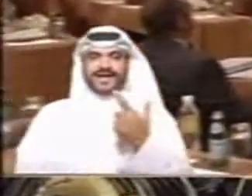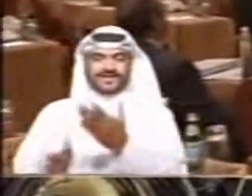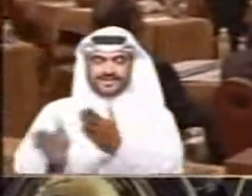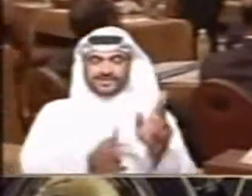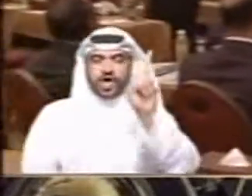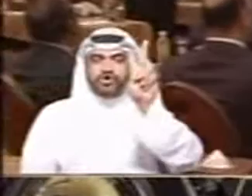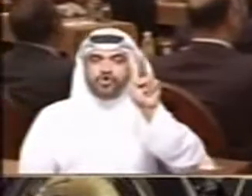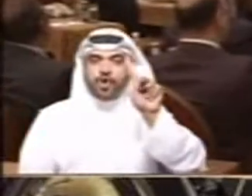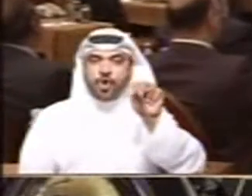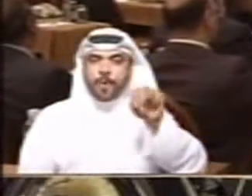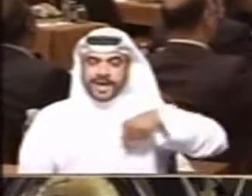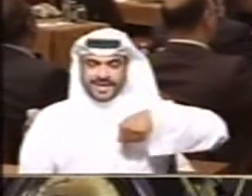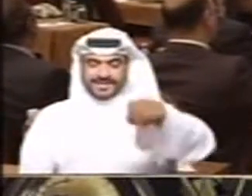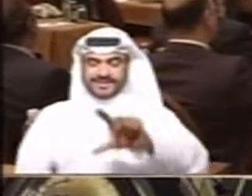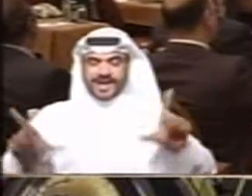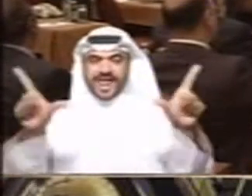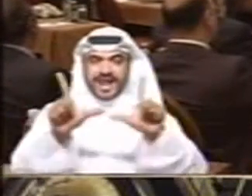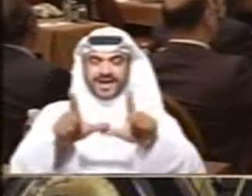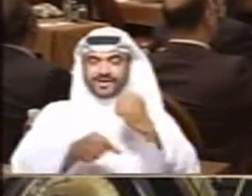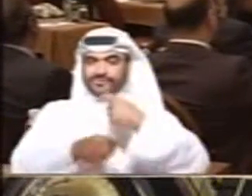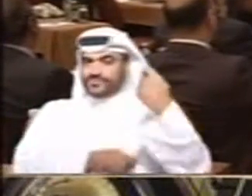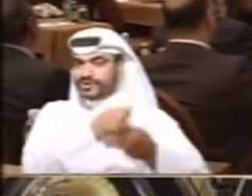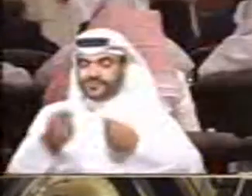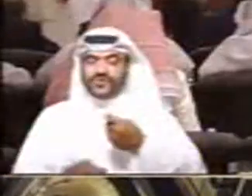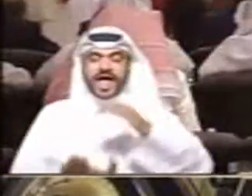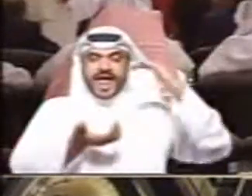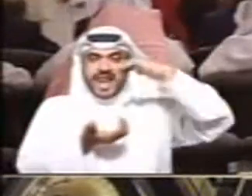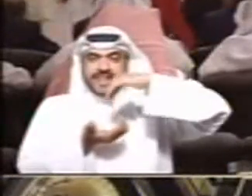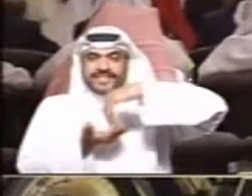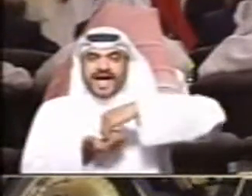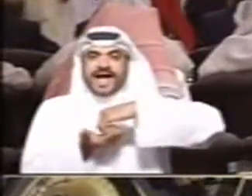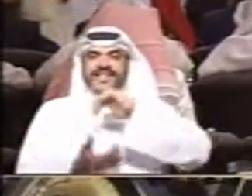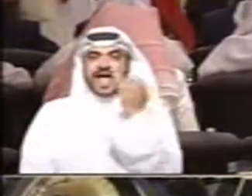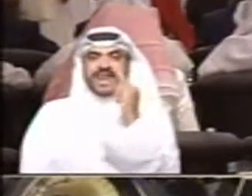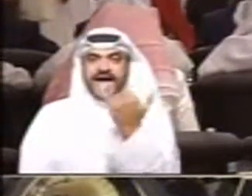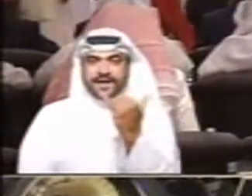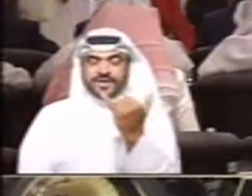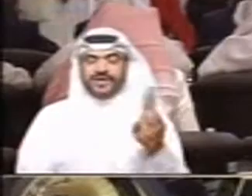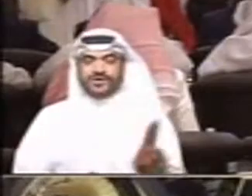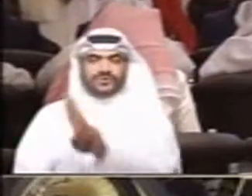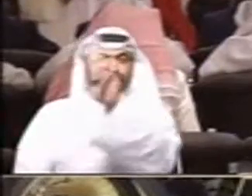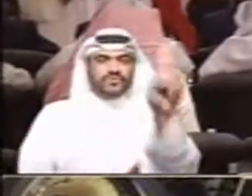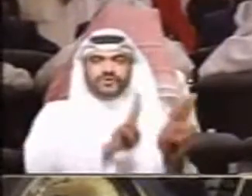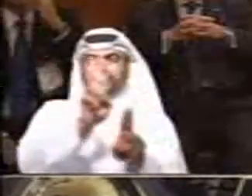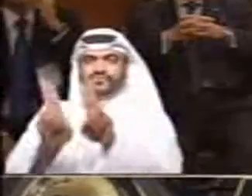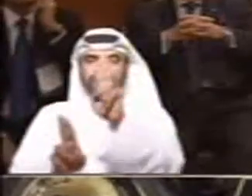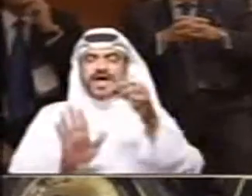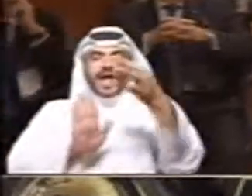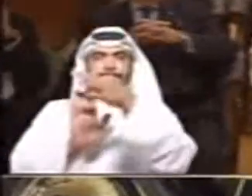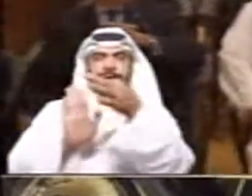يومين تتواصل أعمال الملتقى العلمي الثالث للاتحاد العربي، والذي يناقش أهم البنود